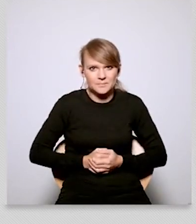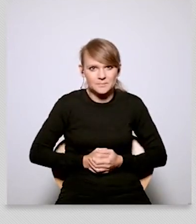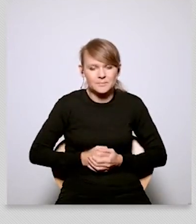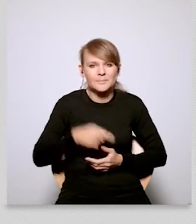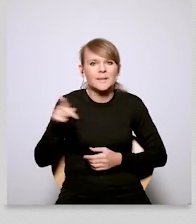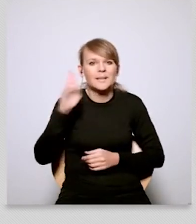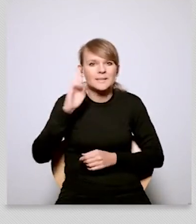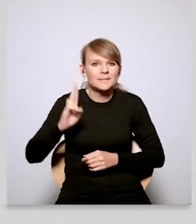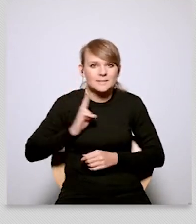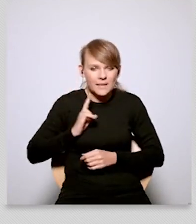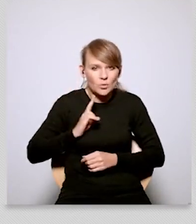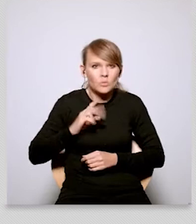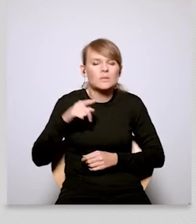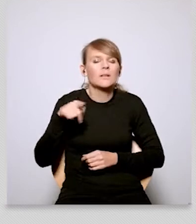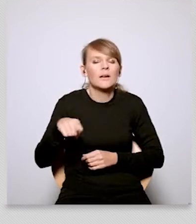Institute,